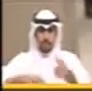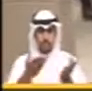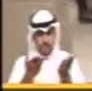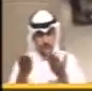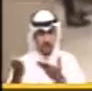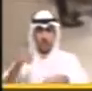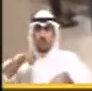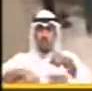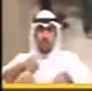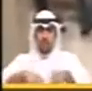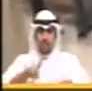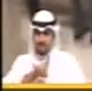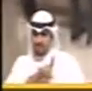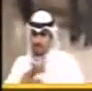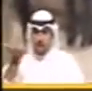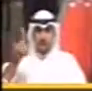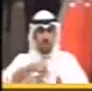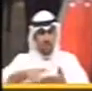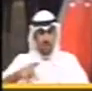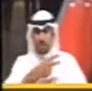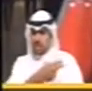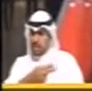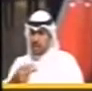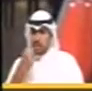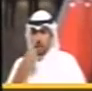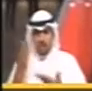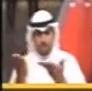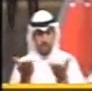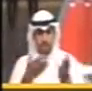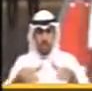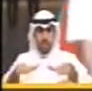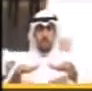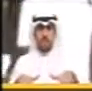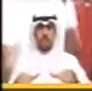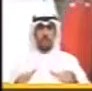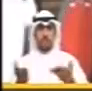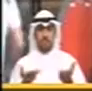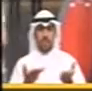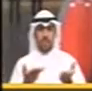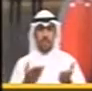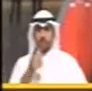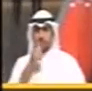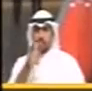يتوجهون للمكتب إن شاء الله، راح يكونون متعاونين معهم لأبعد الحدود. نتمنى بس من المسافرين أنهم يجون